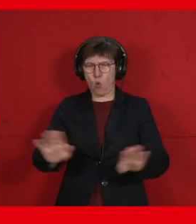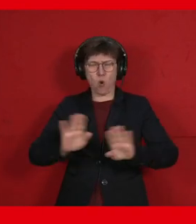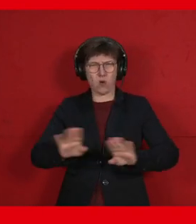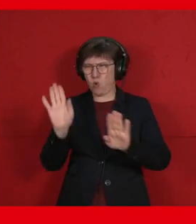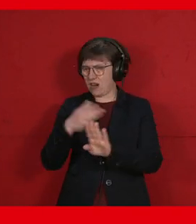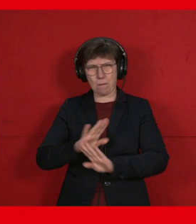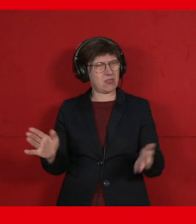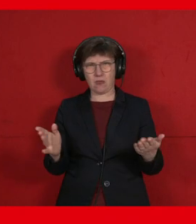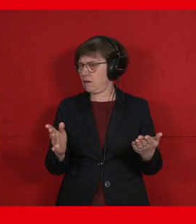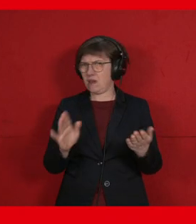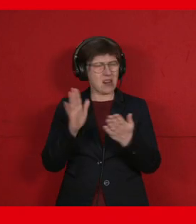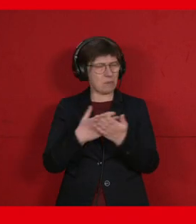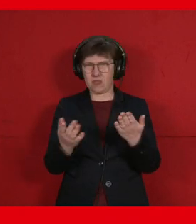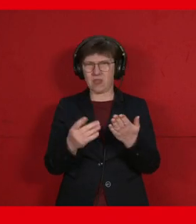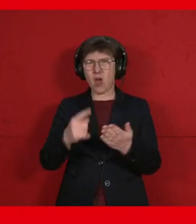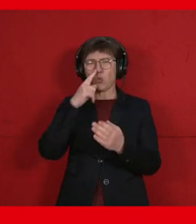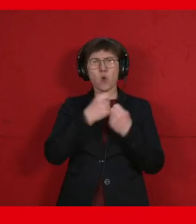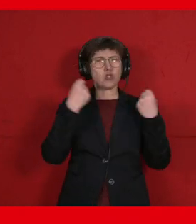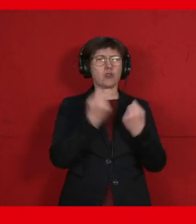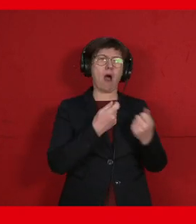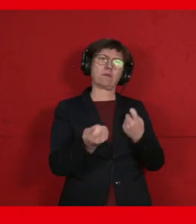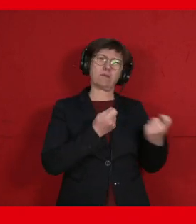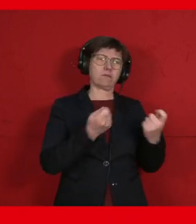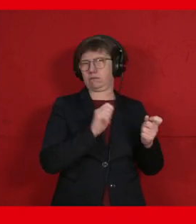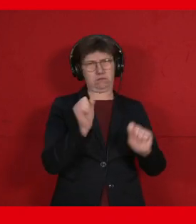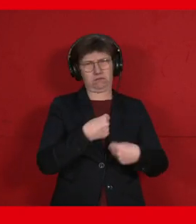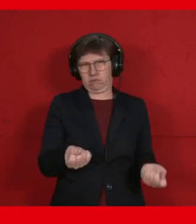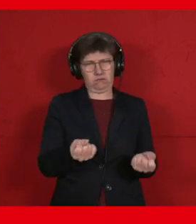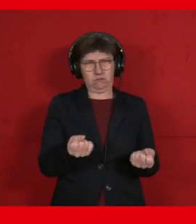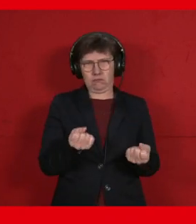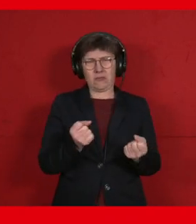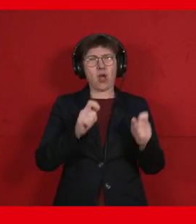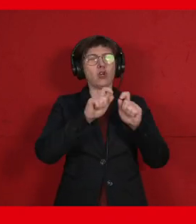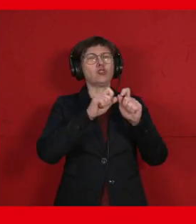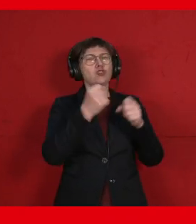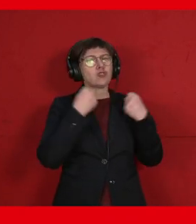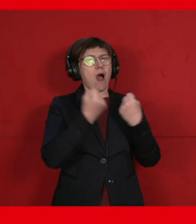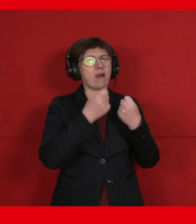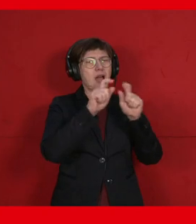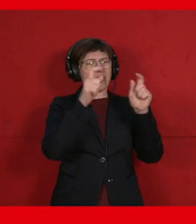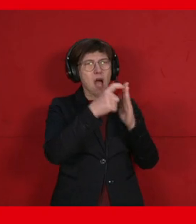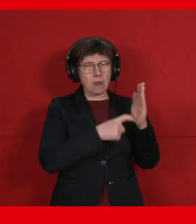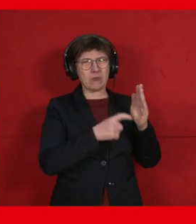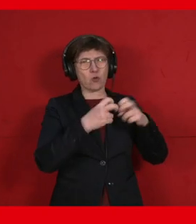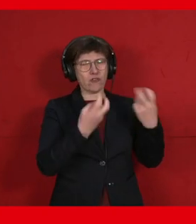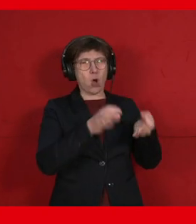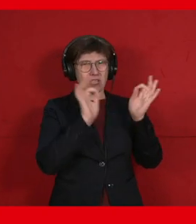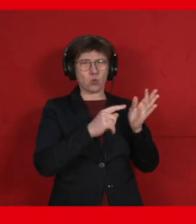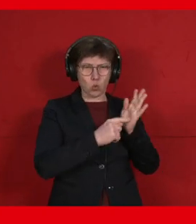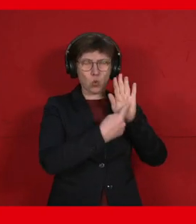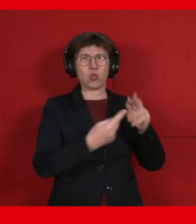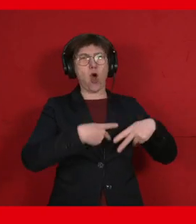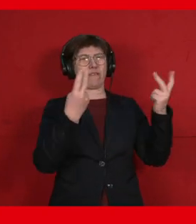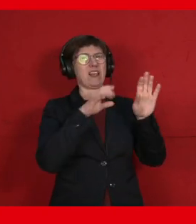nicht klappen. Das kann nicht alleine der Staat machen. Der Staat muss in vielerlei Hinsicht gute Rahmenbedingungen setzen und gute Voraussetzungen schaffen, auch durch